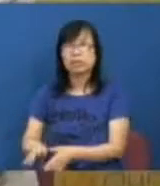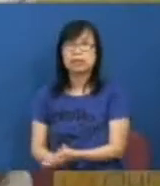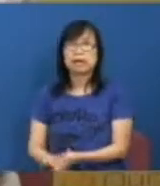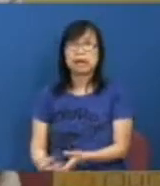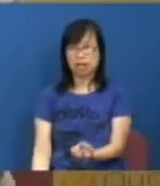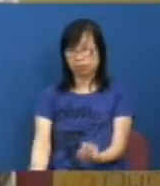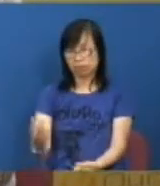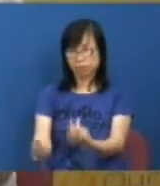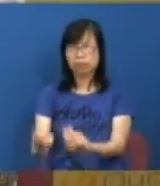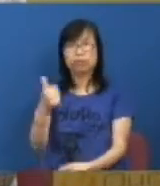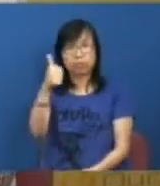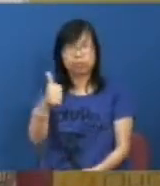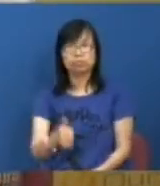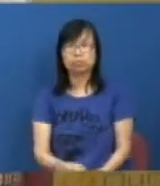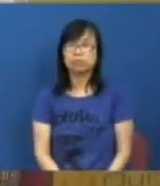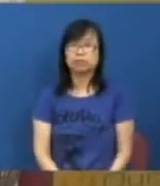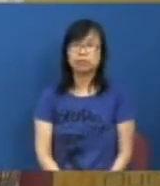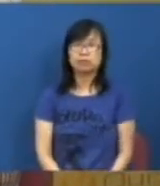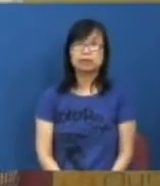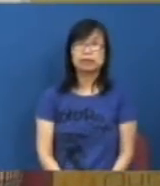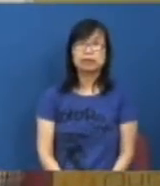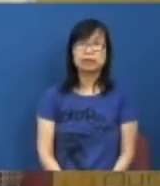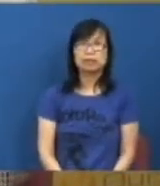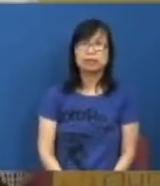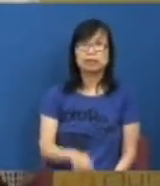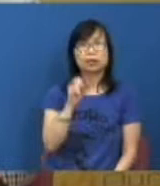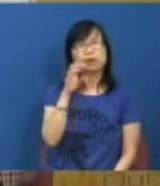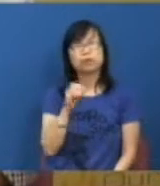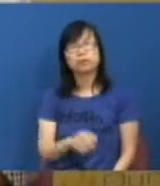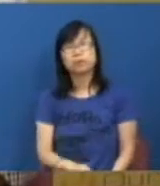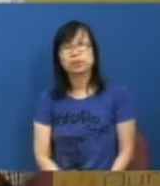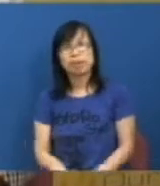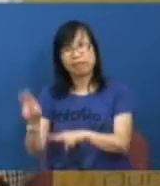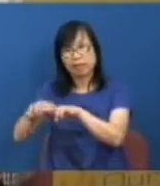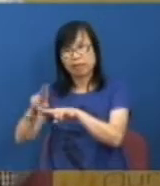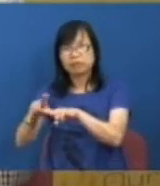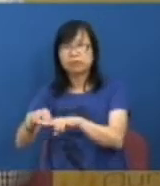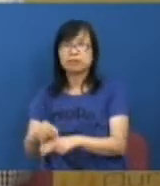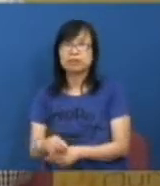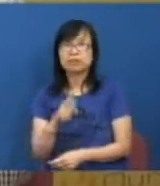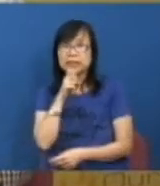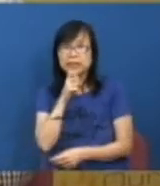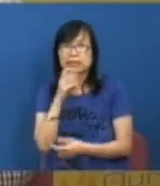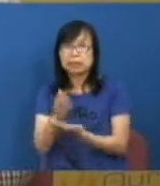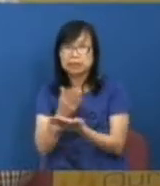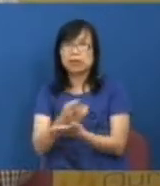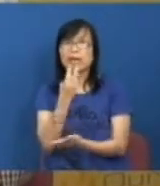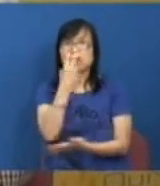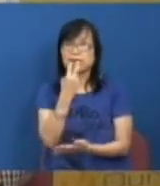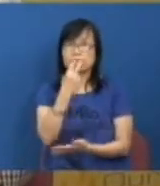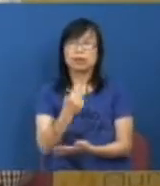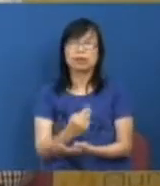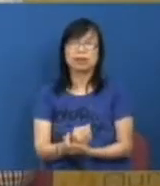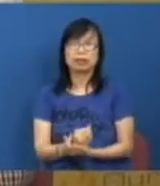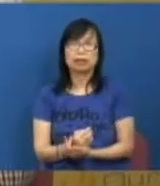㗎啦，已經。咁其實咧，你好好嗱，當然大陸就好誇張嘅，即係國內咧試過咧，我知道話有啲沼氣咧，或者甚